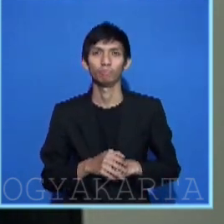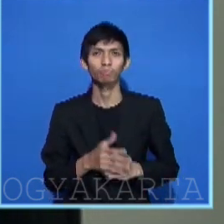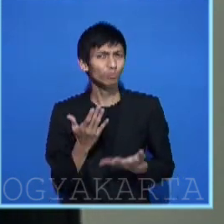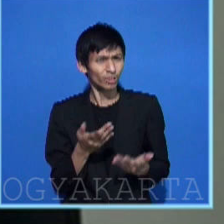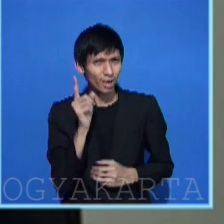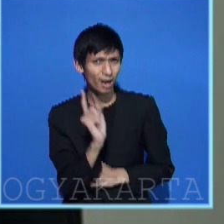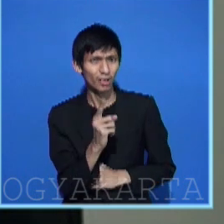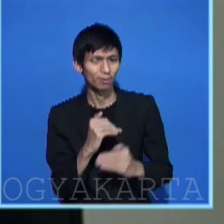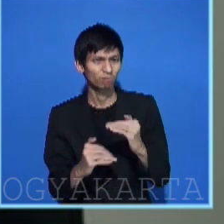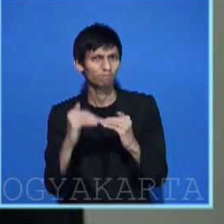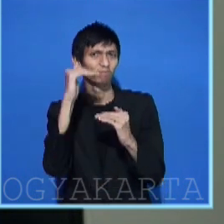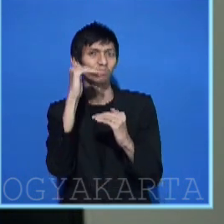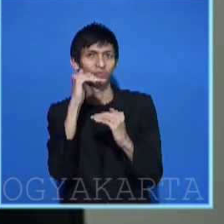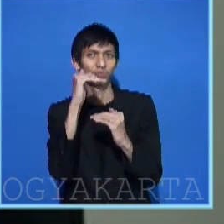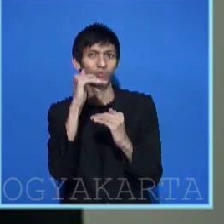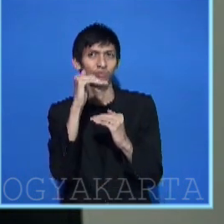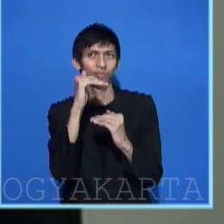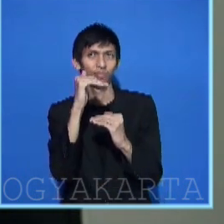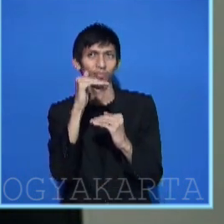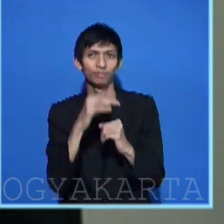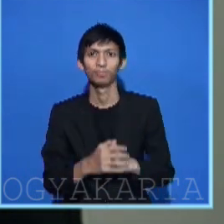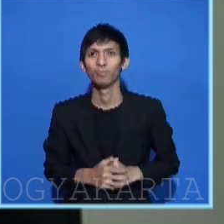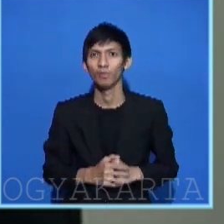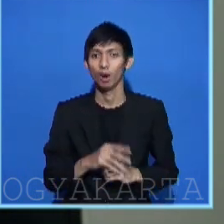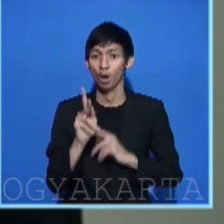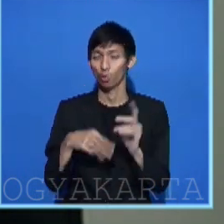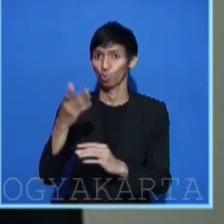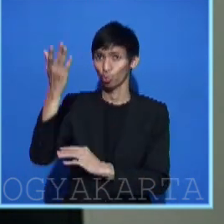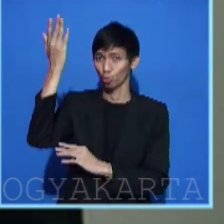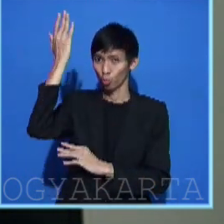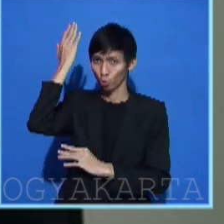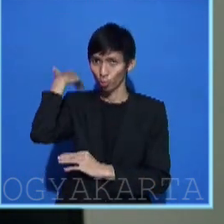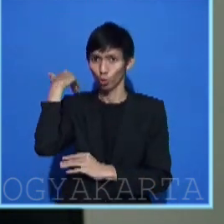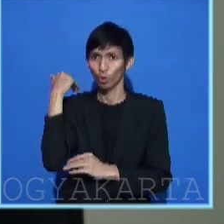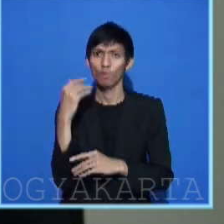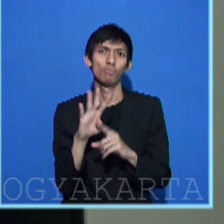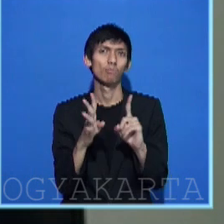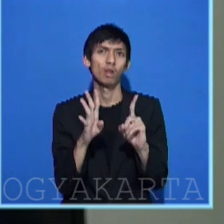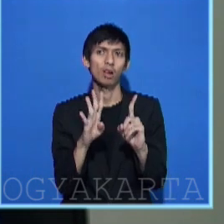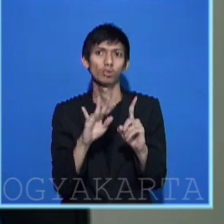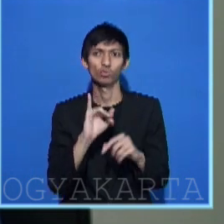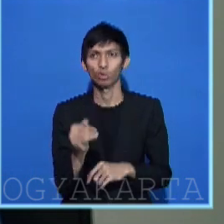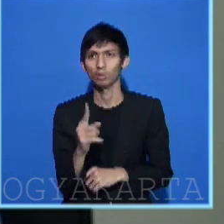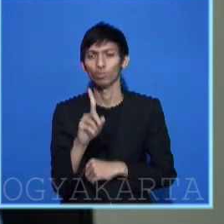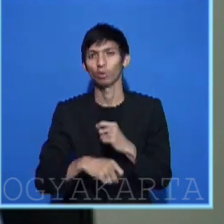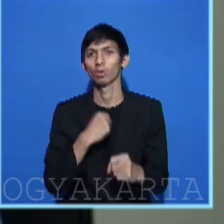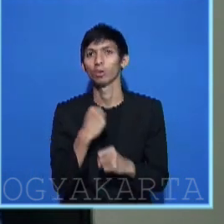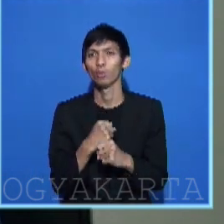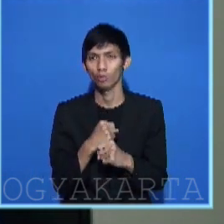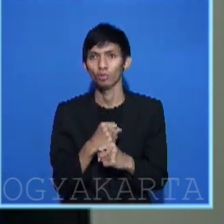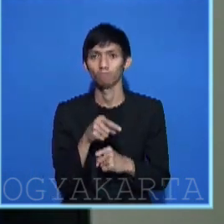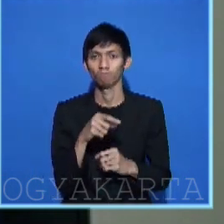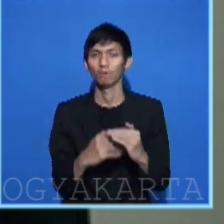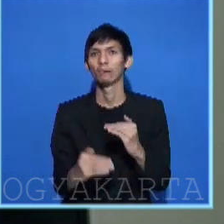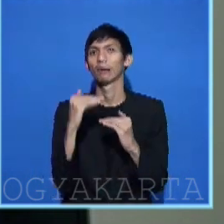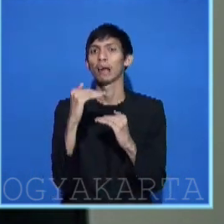peningkatan kelomben sekitar kawan ulas yuto saben taunipun lajeng minggah